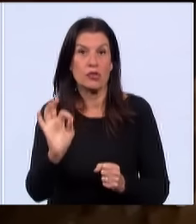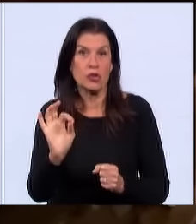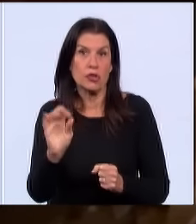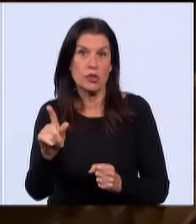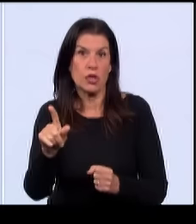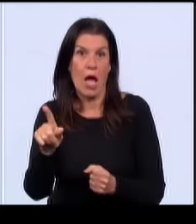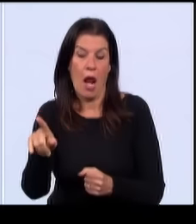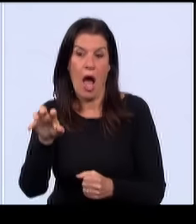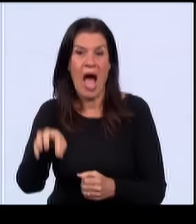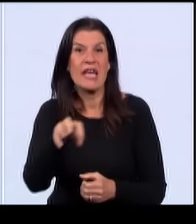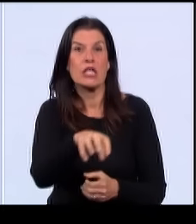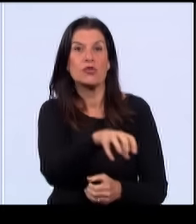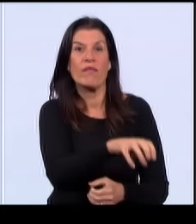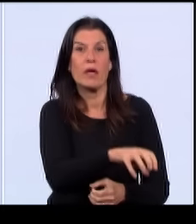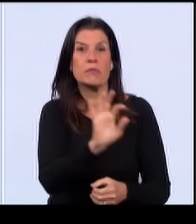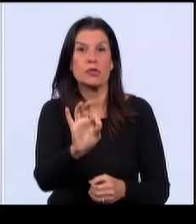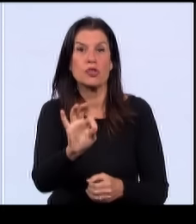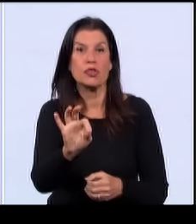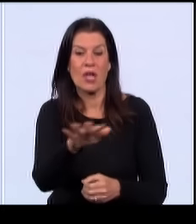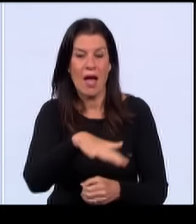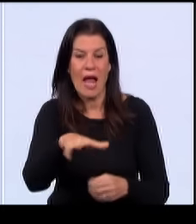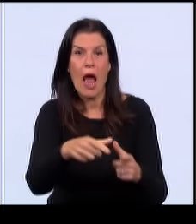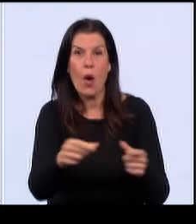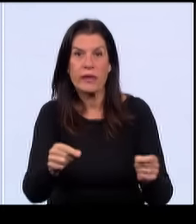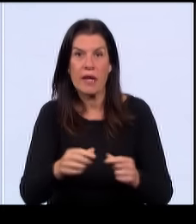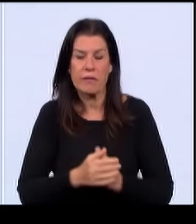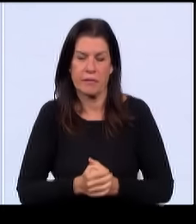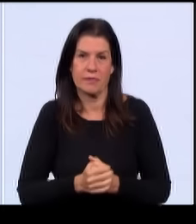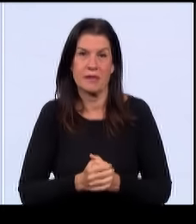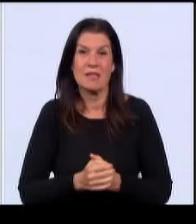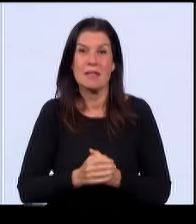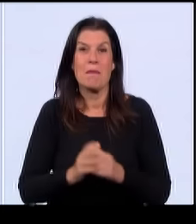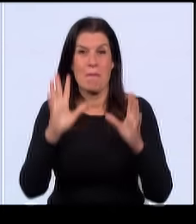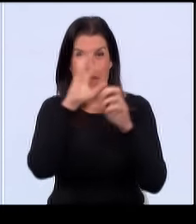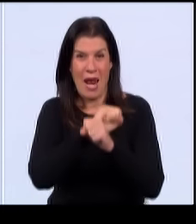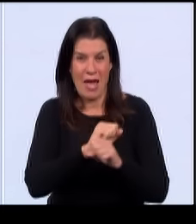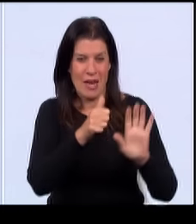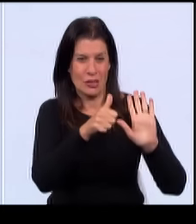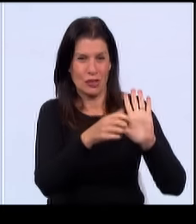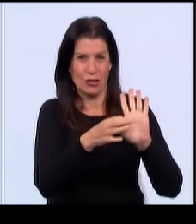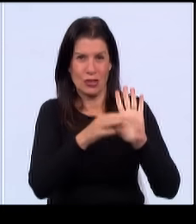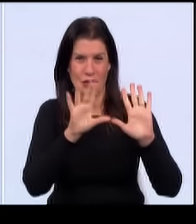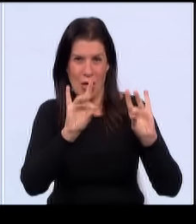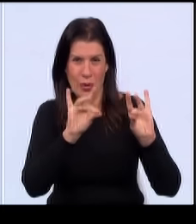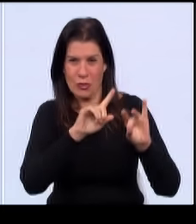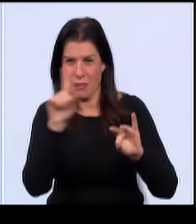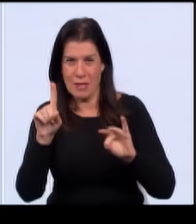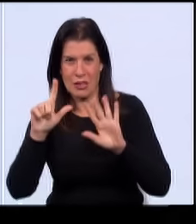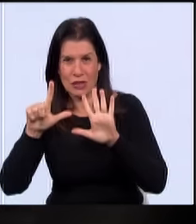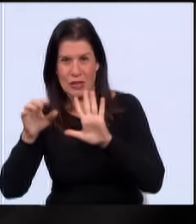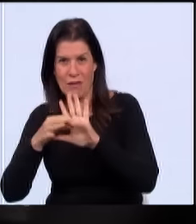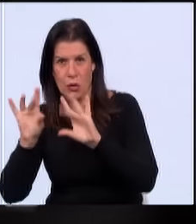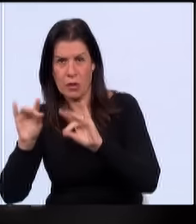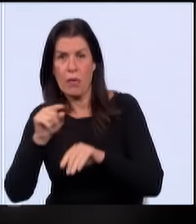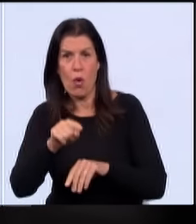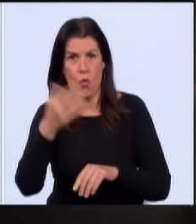עוטף עזה. בשעות הקטנות של הלילה בין השישה לשבעה באוקטובר, רוזנפלד נמצא במפקדת האוגדה, הוא לא ישן.